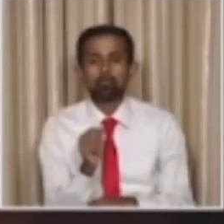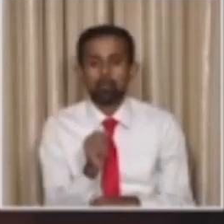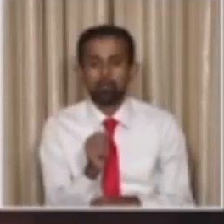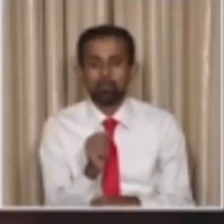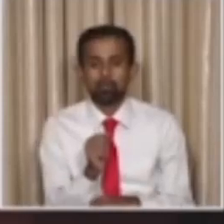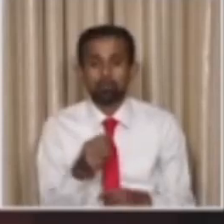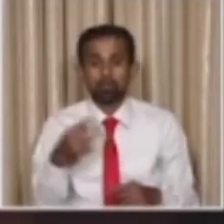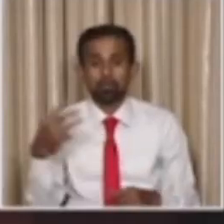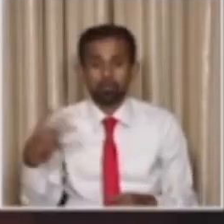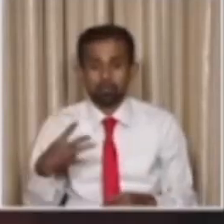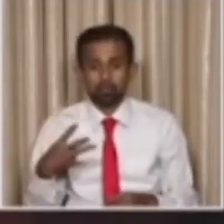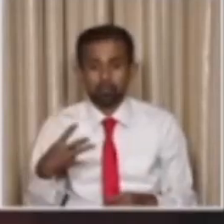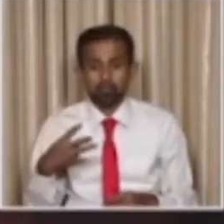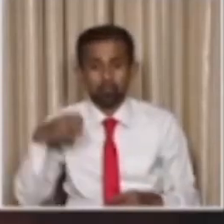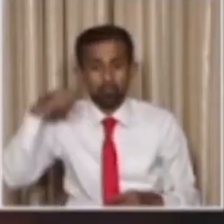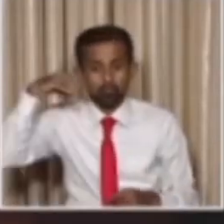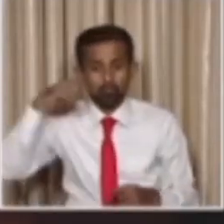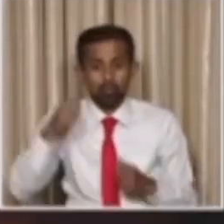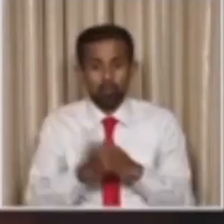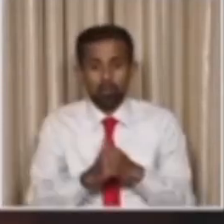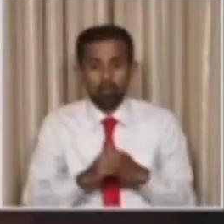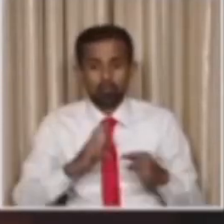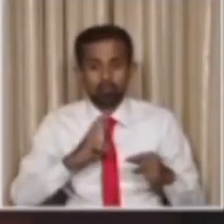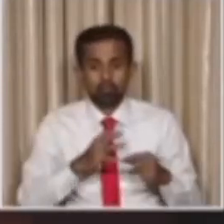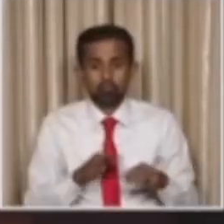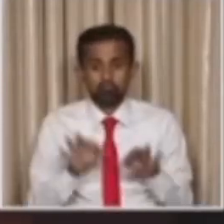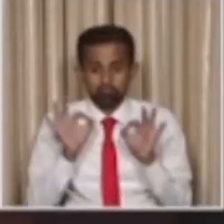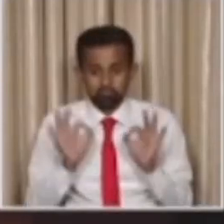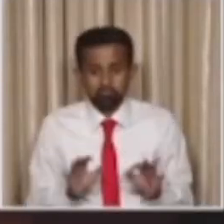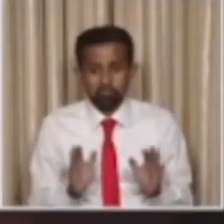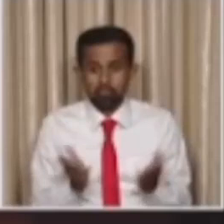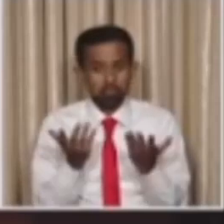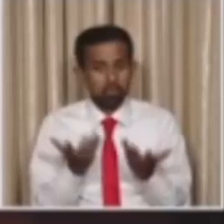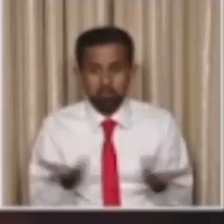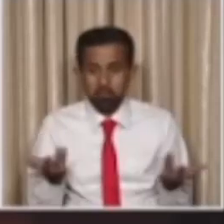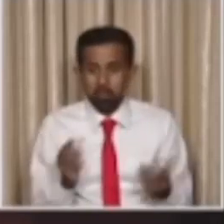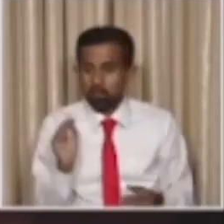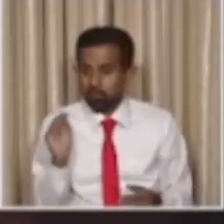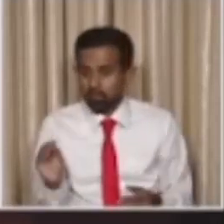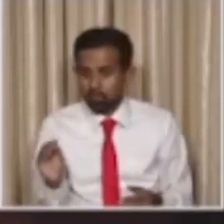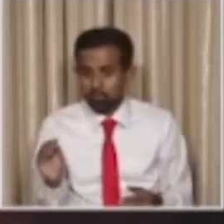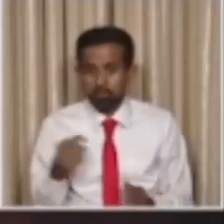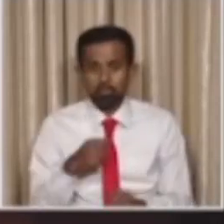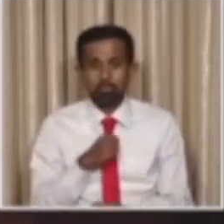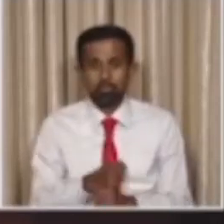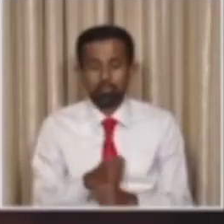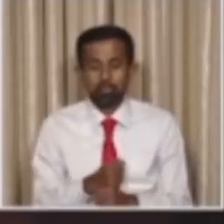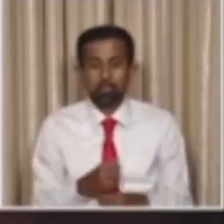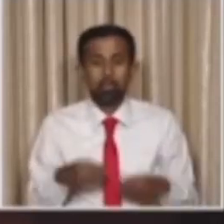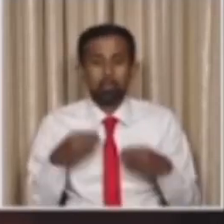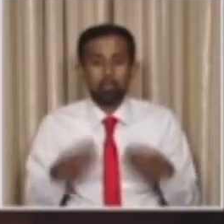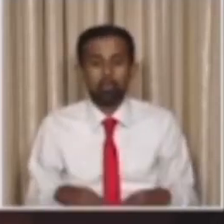මෙම තුන්වැනි විදුලි ජනන ඒකකය නිසි කලට යළි පණගැන්වීමට නොහැකි වුවහොත් එමගින් රජයට සිදුවන